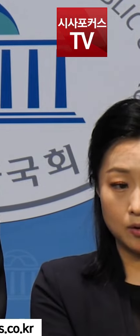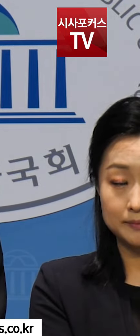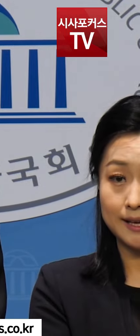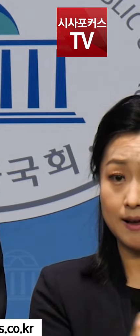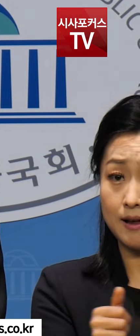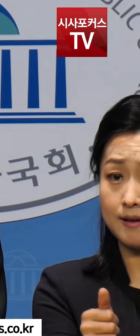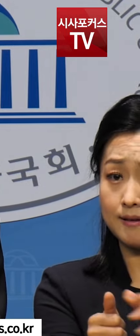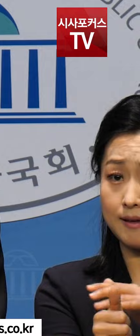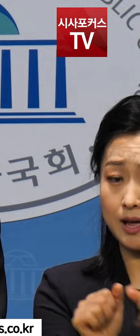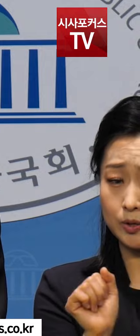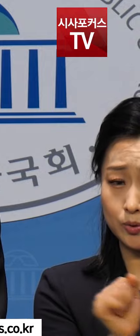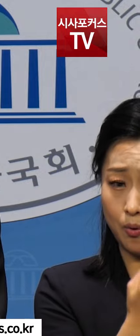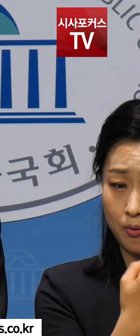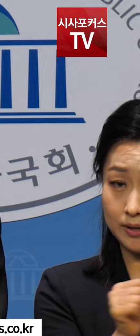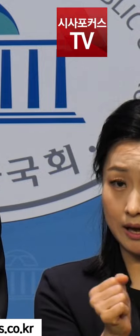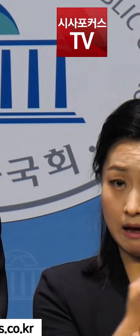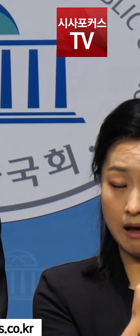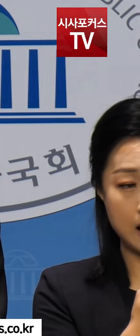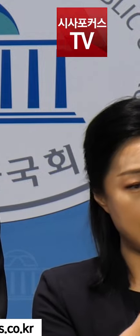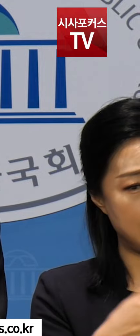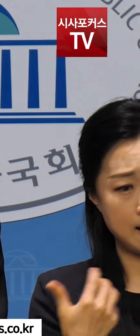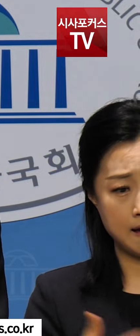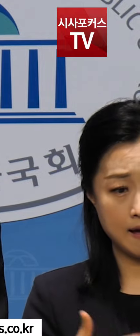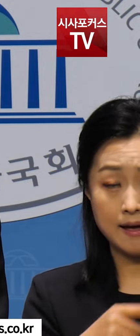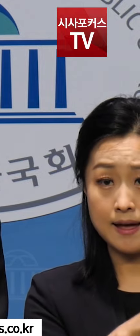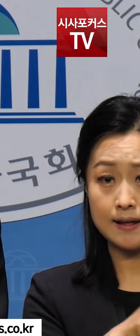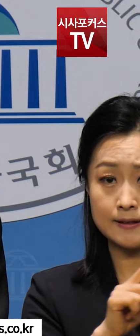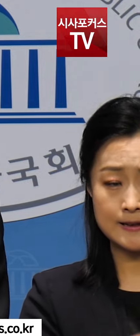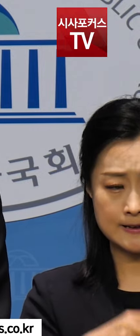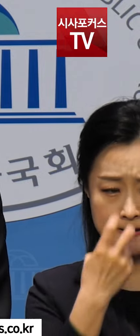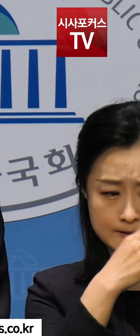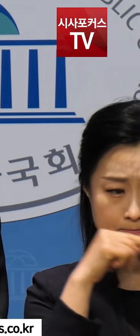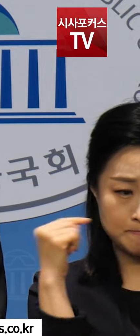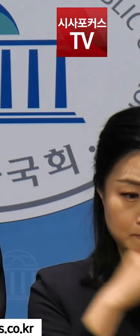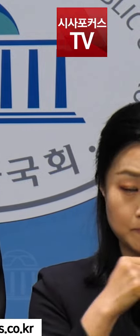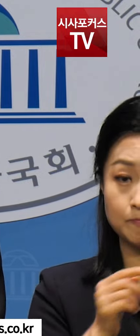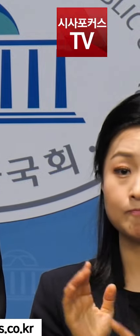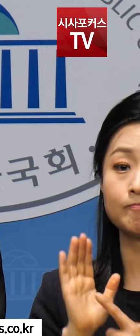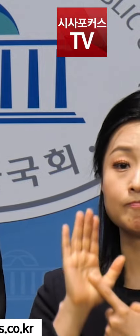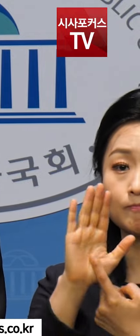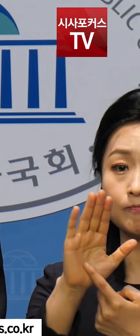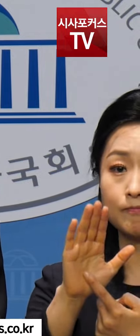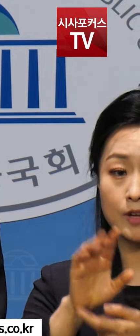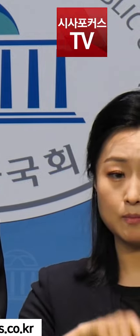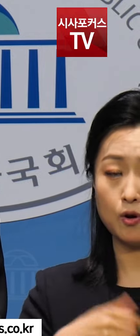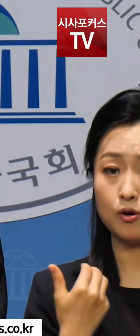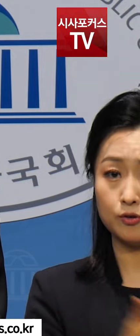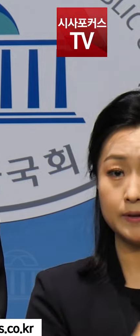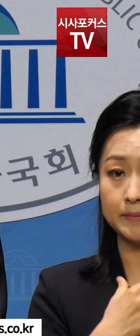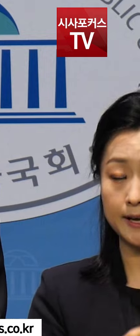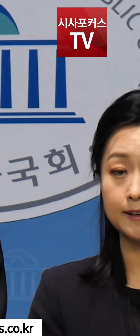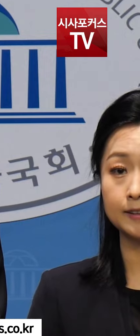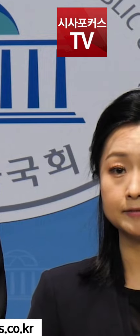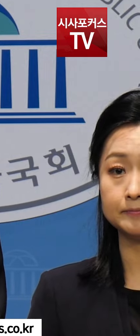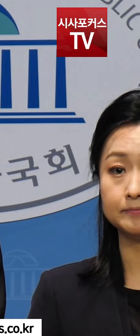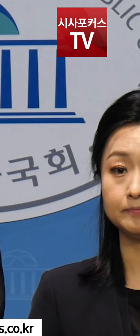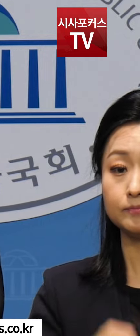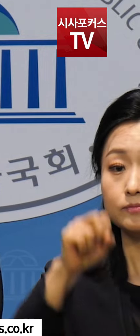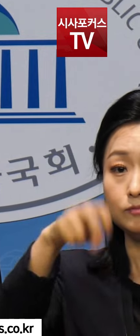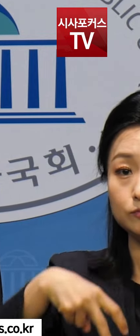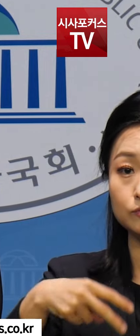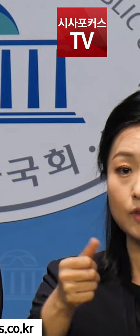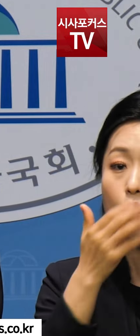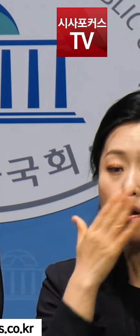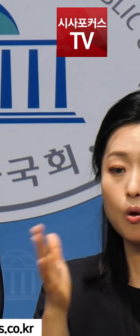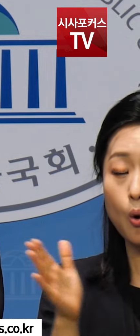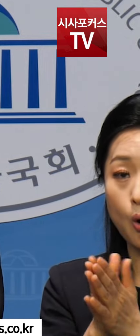정치검찰들의 조작 행위에 대해서도 반드시 그 진실을 밝히고 책임을 묻겠습니다. 유동규와